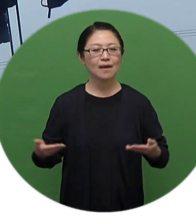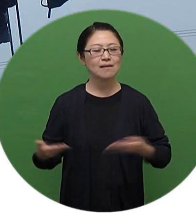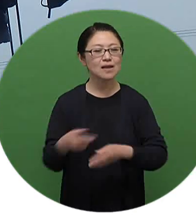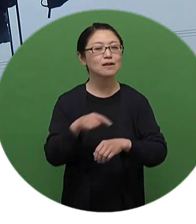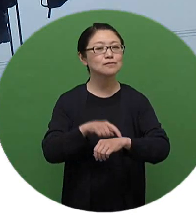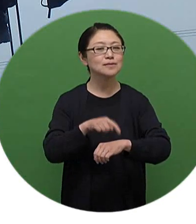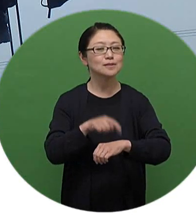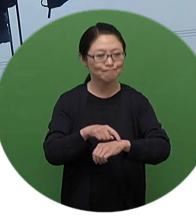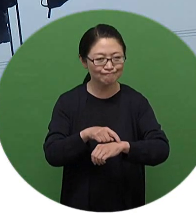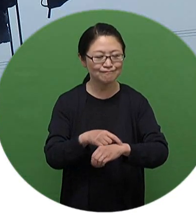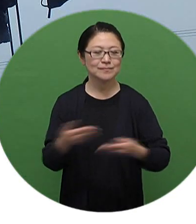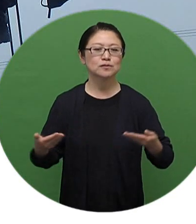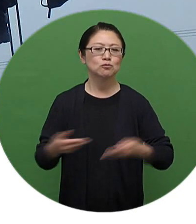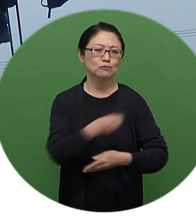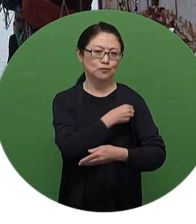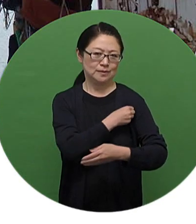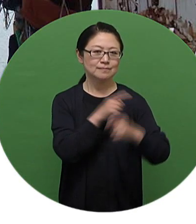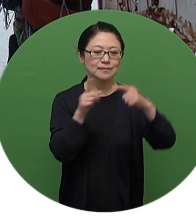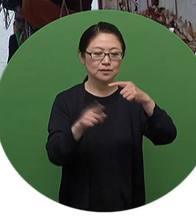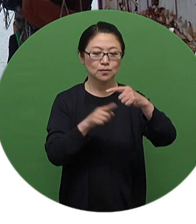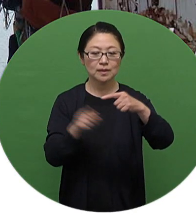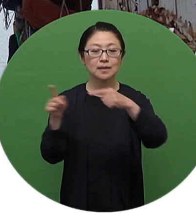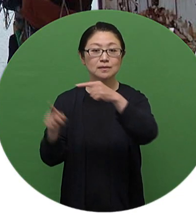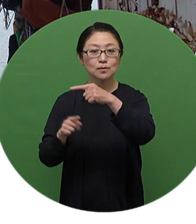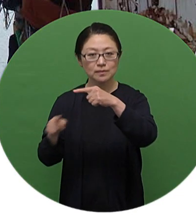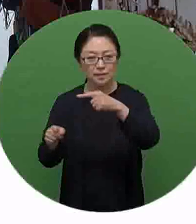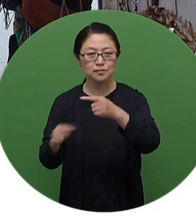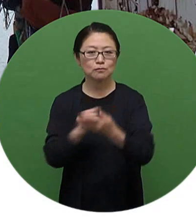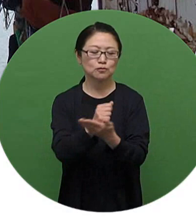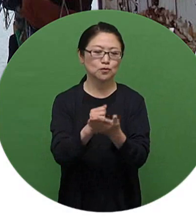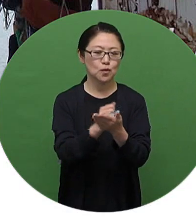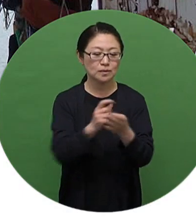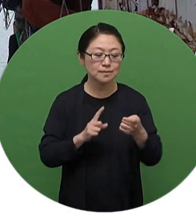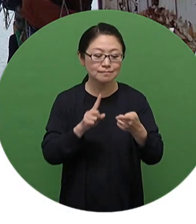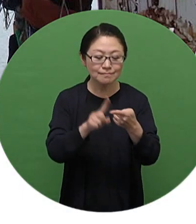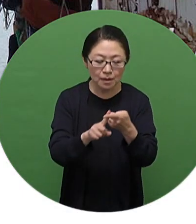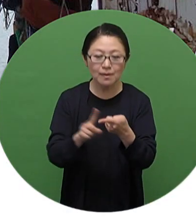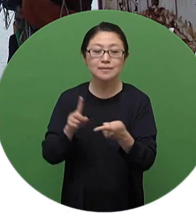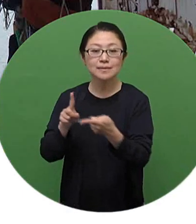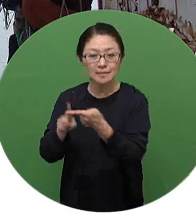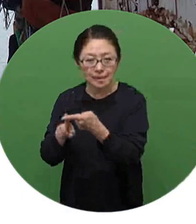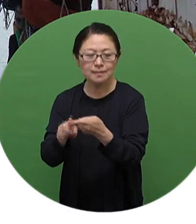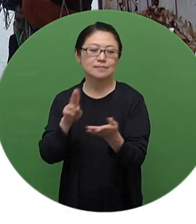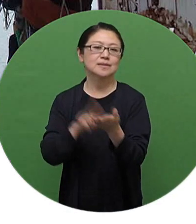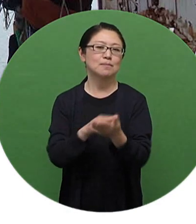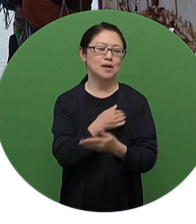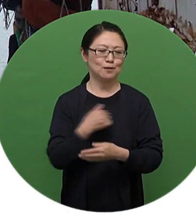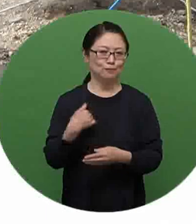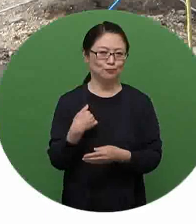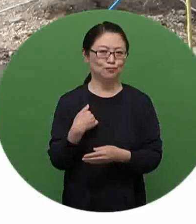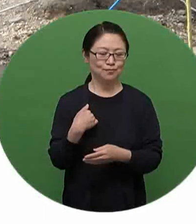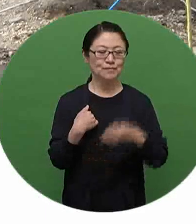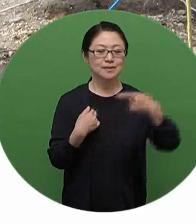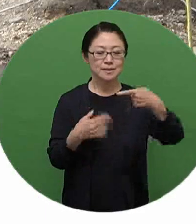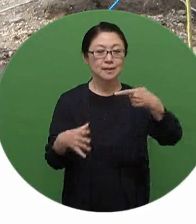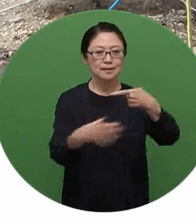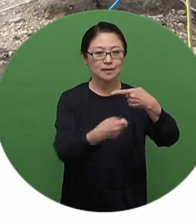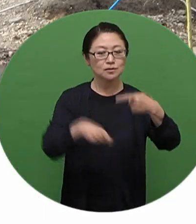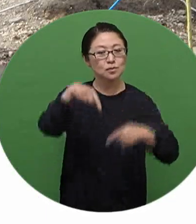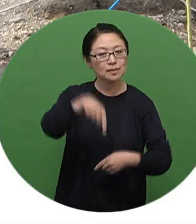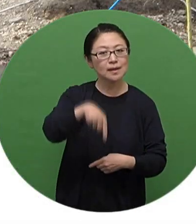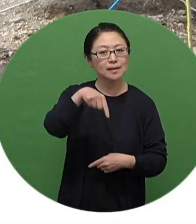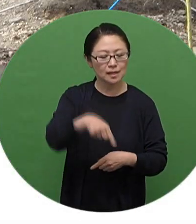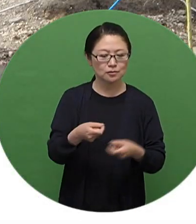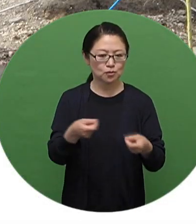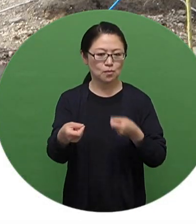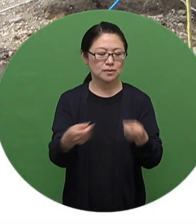ているのは、社員一人一人のパフォーマンスの出やすい時間帯に働いてほしいなっていうのがありまして、1ヶ月生産のフレック